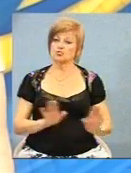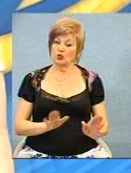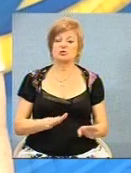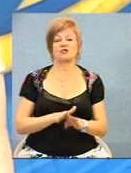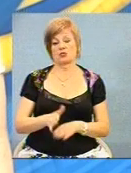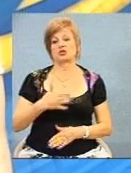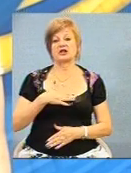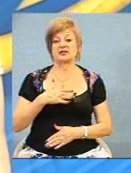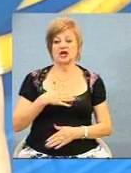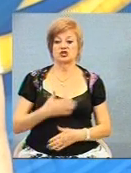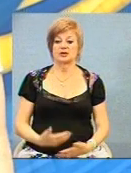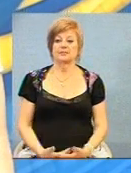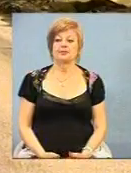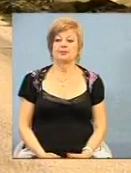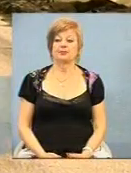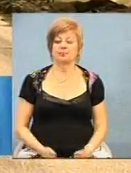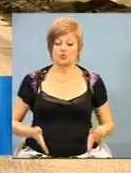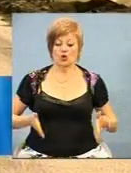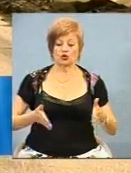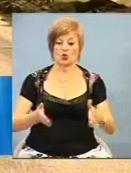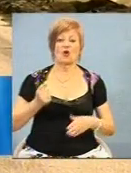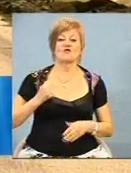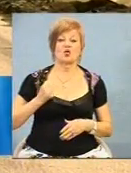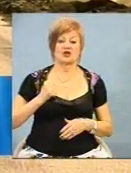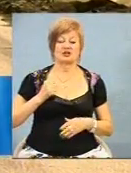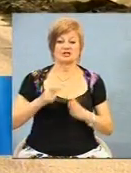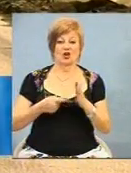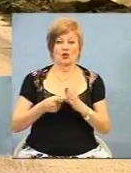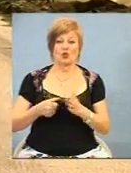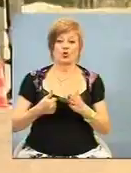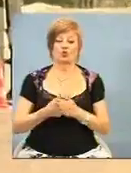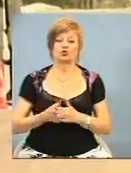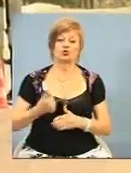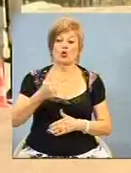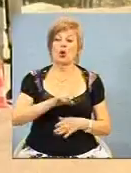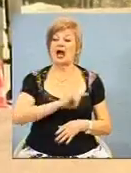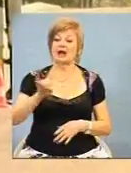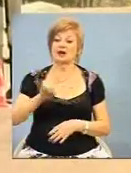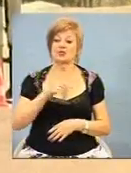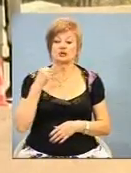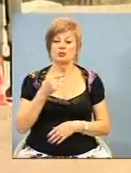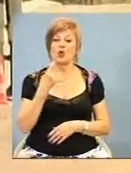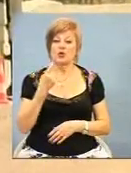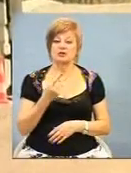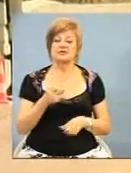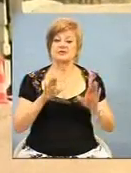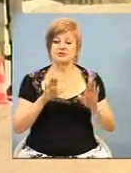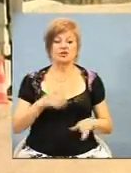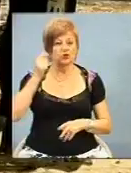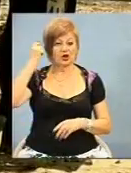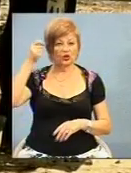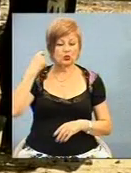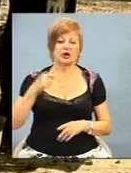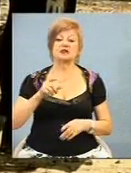дотримуються наших. Дорога від військового містечка до міжнародного аеропорту Запоріжжя – один із чотирьох об'єктів, де турецька